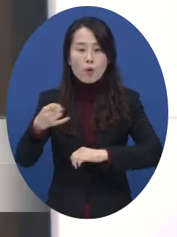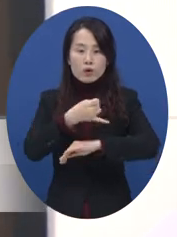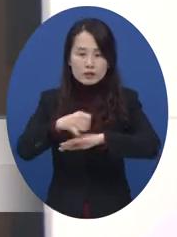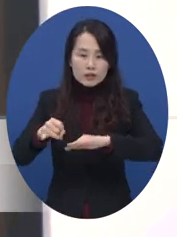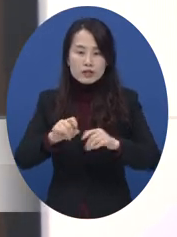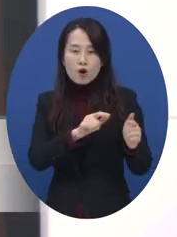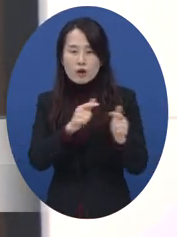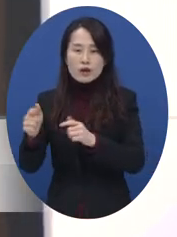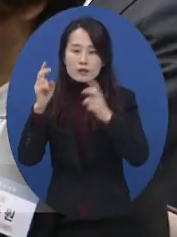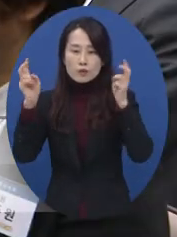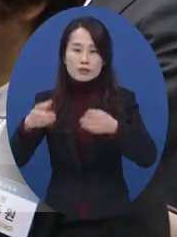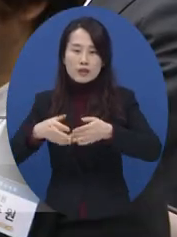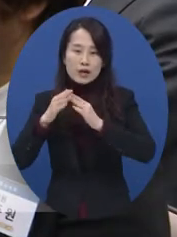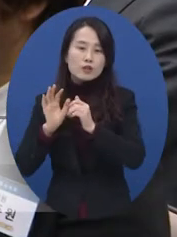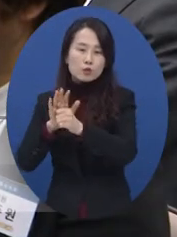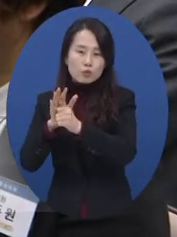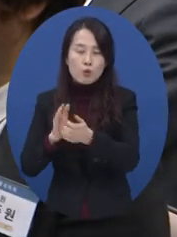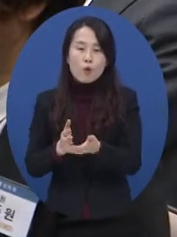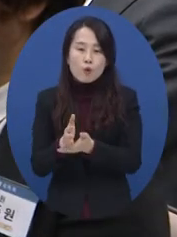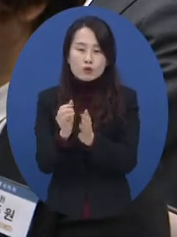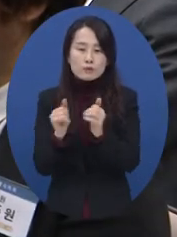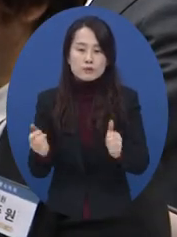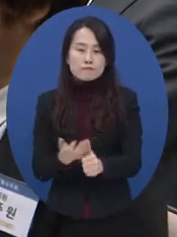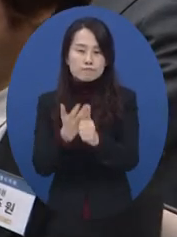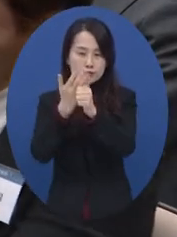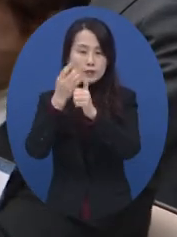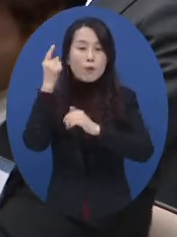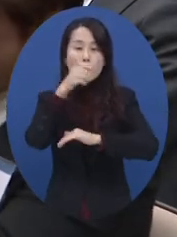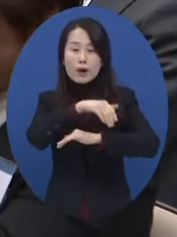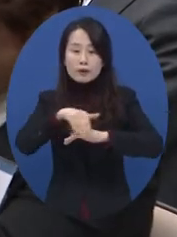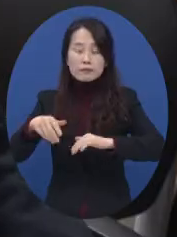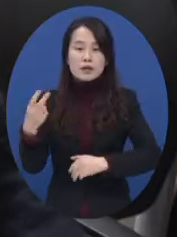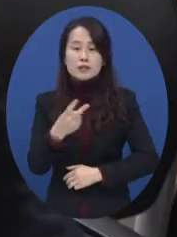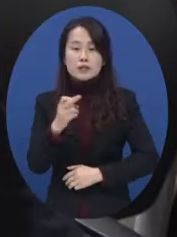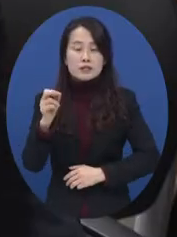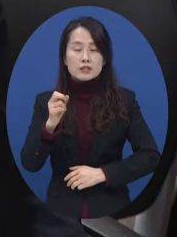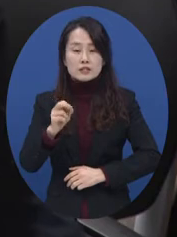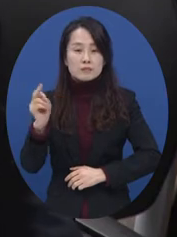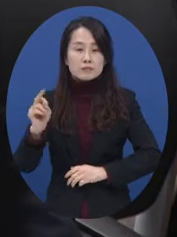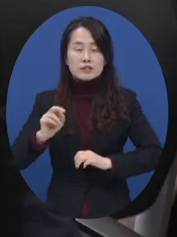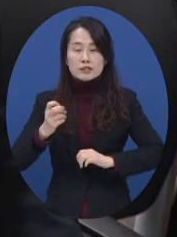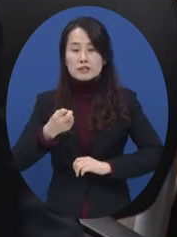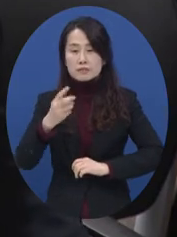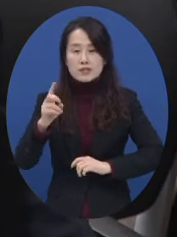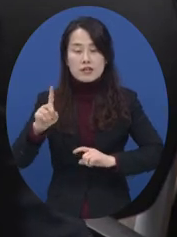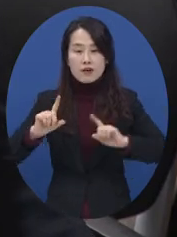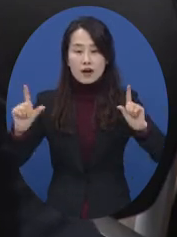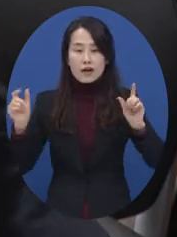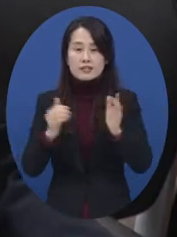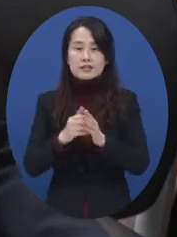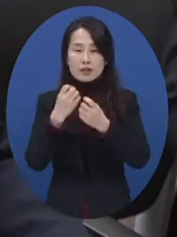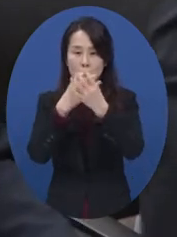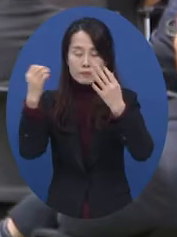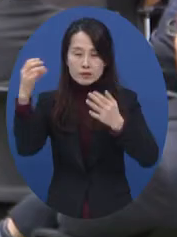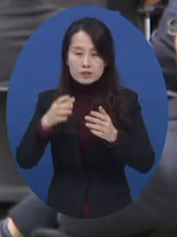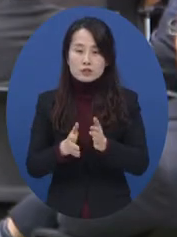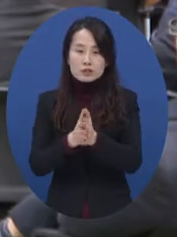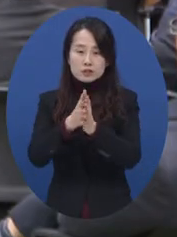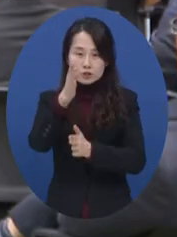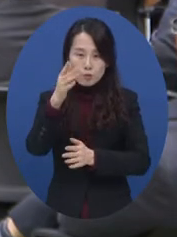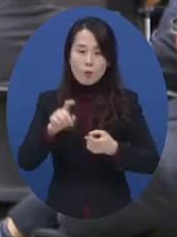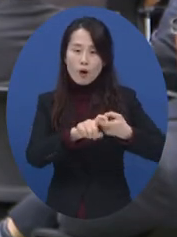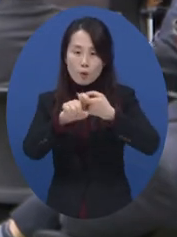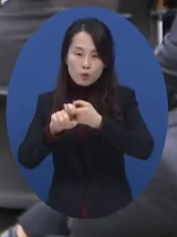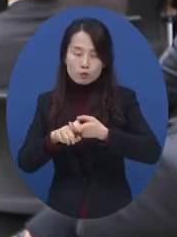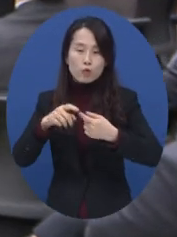분야와 융복합 콘텐츠를 발굴하고 전문 인력을 육성할 계획입니다. 경기도는 2021년까지 광명시와 공동 운영하면서 창업